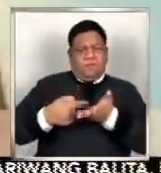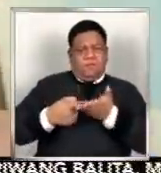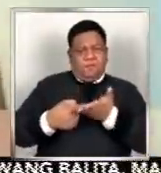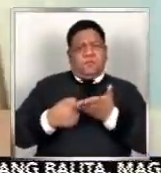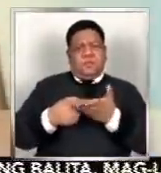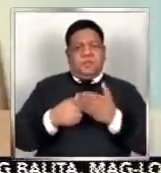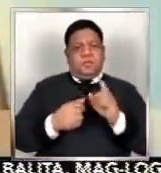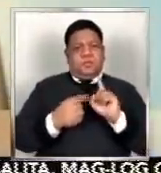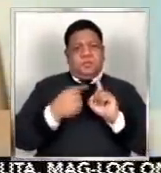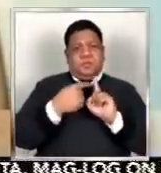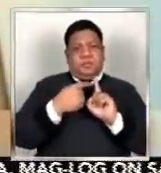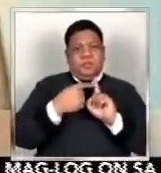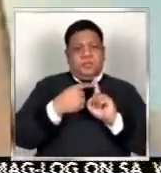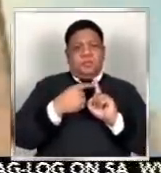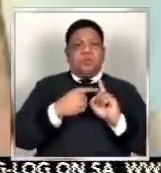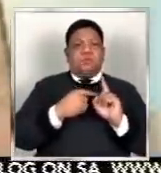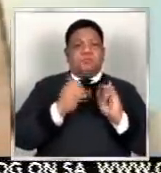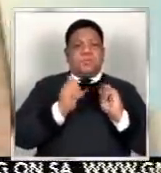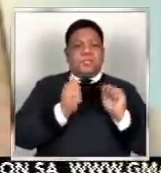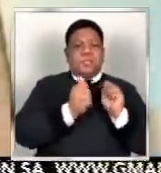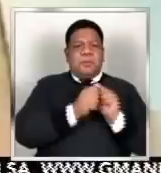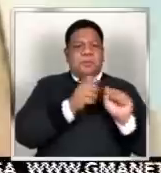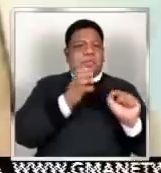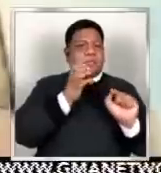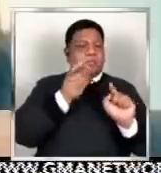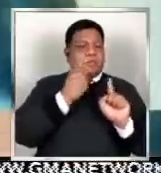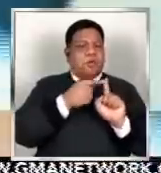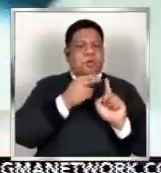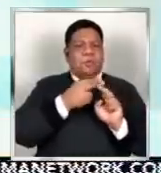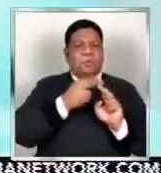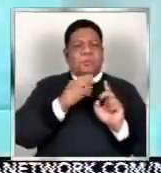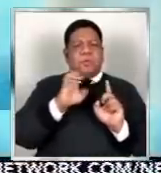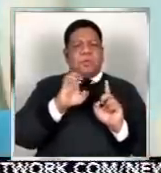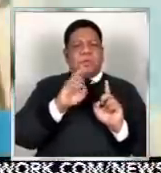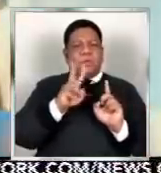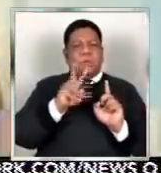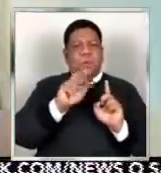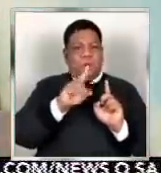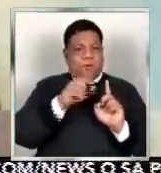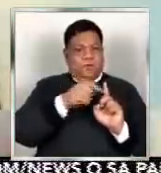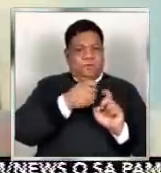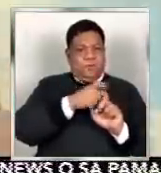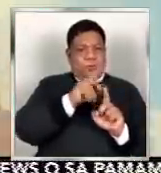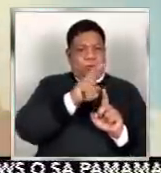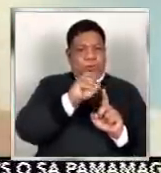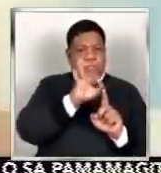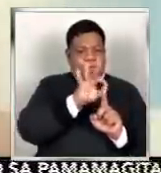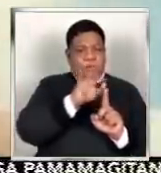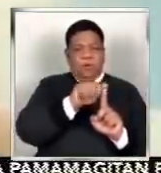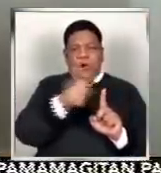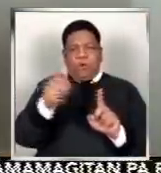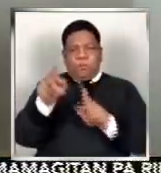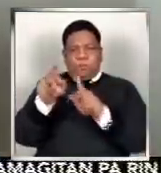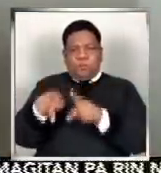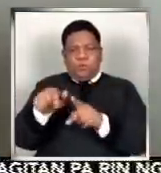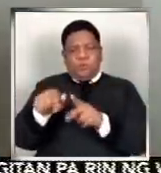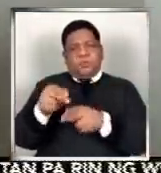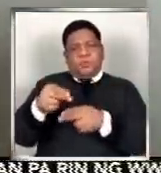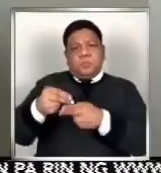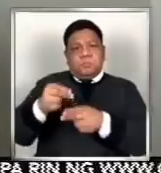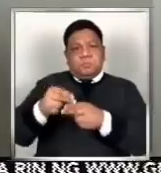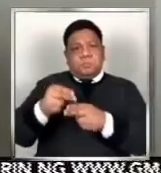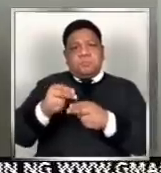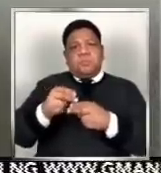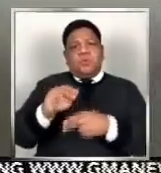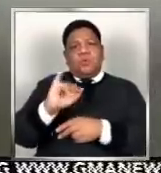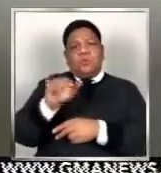Room 2209 na si Edward Madrid Panganiban at ang isa pang personalidad na kinilala naman na si Joseph